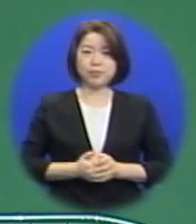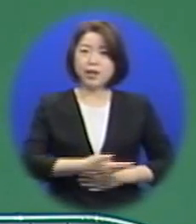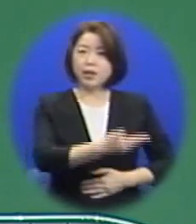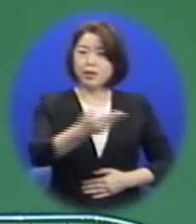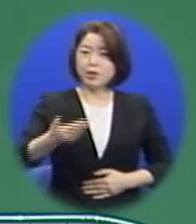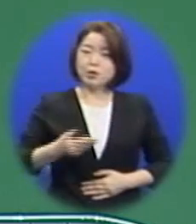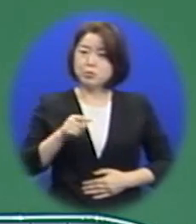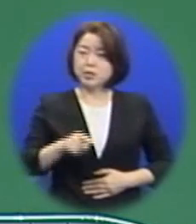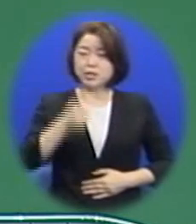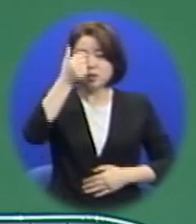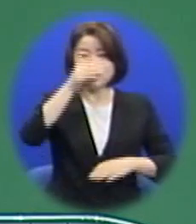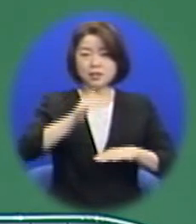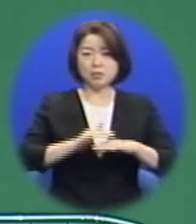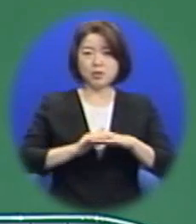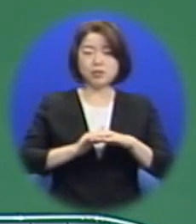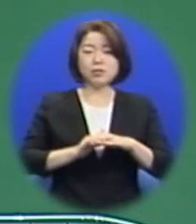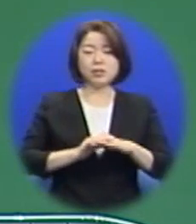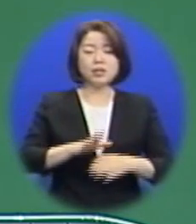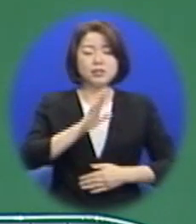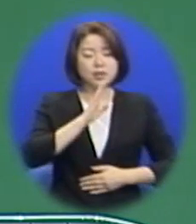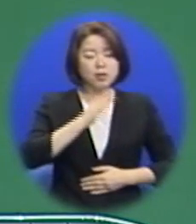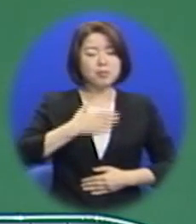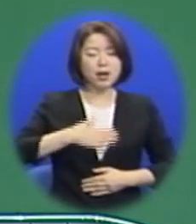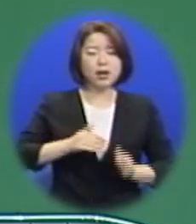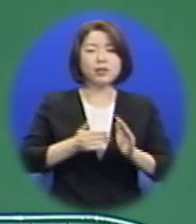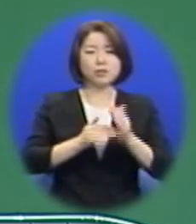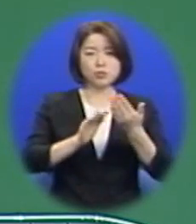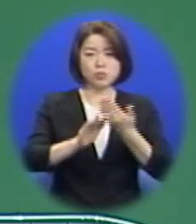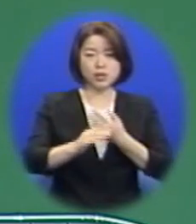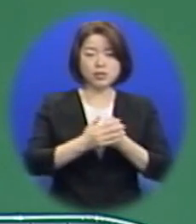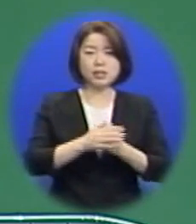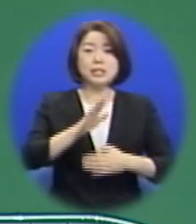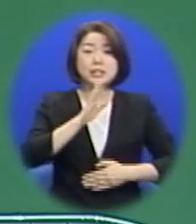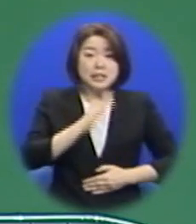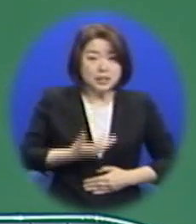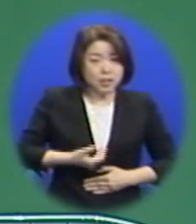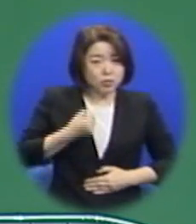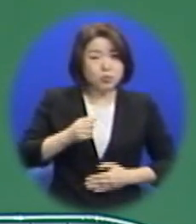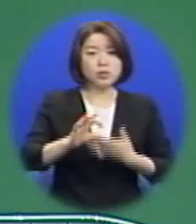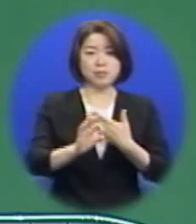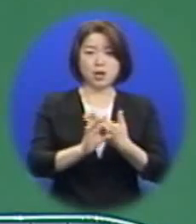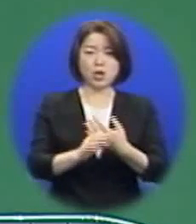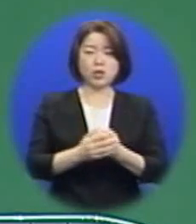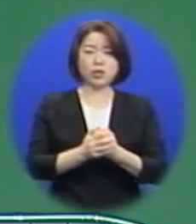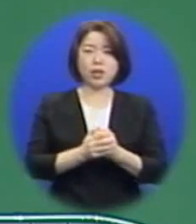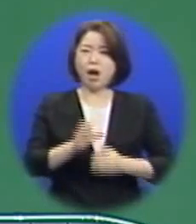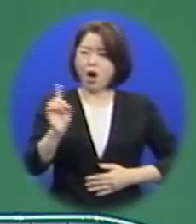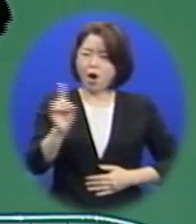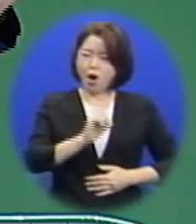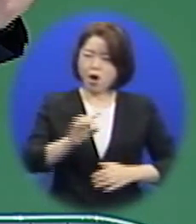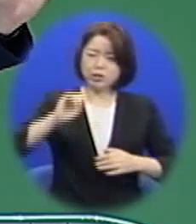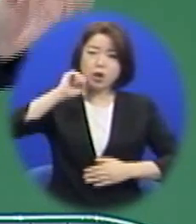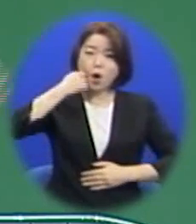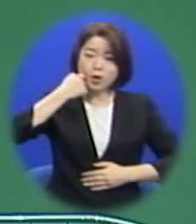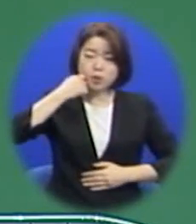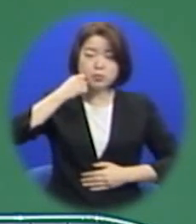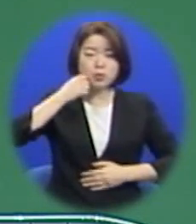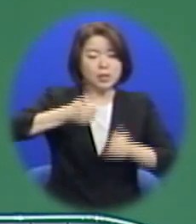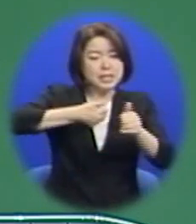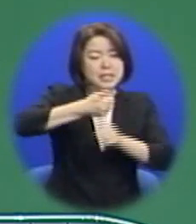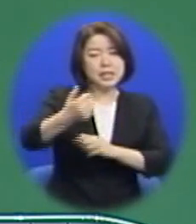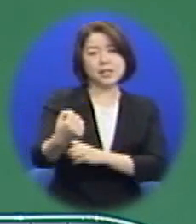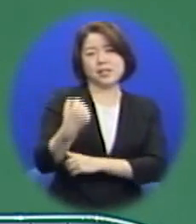여러분이 이 예배를 정말 알고 나면, 그리고 실제로 누리고 나면, 그러면 어떤 어려움도 이길 힘을